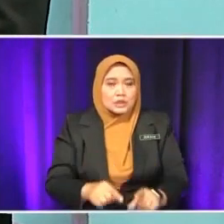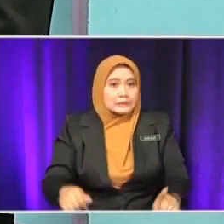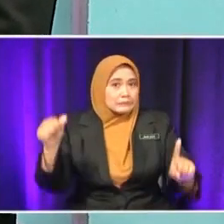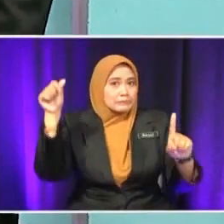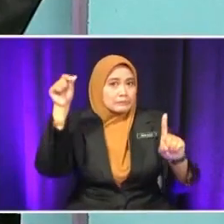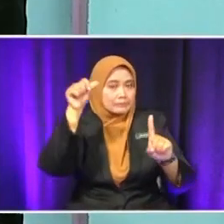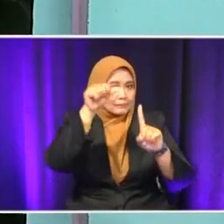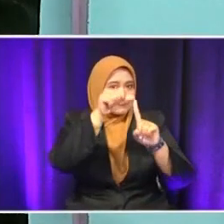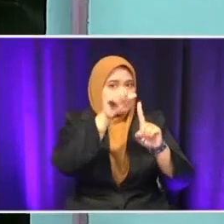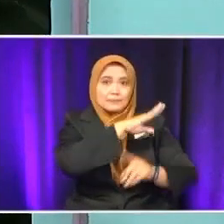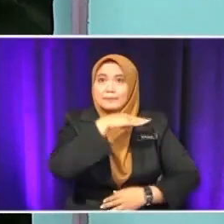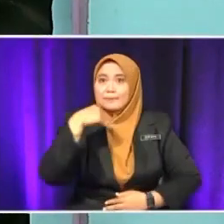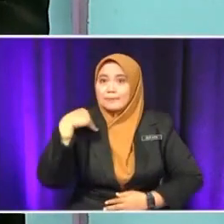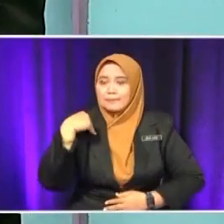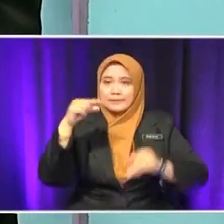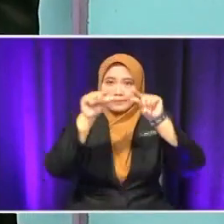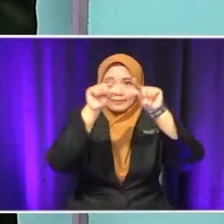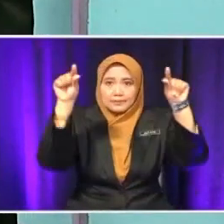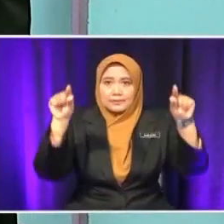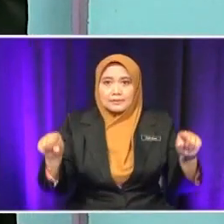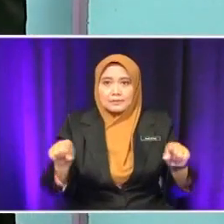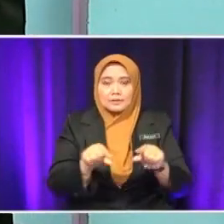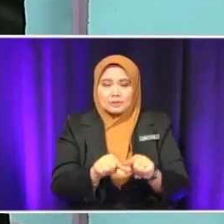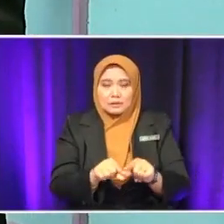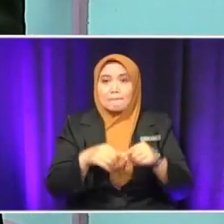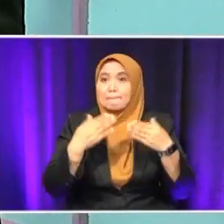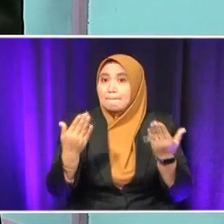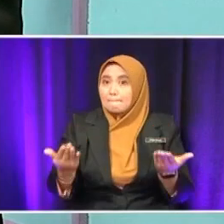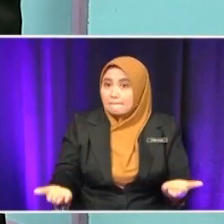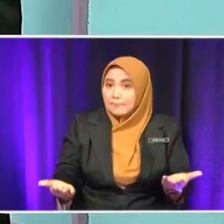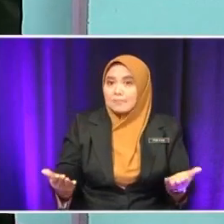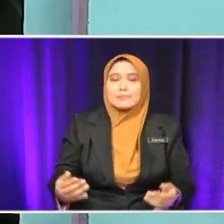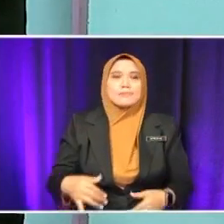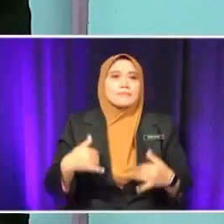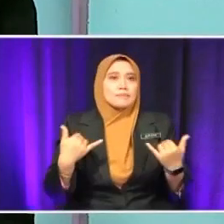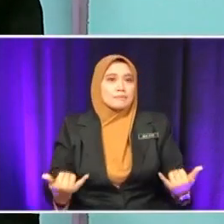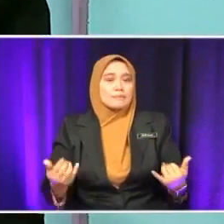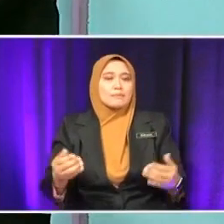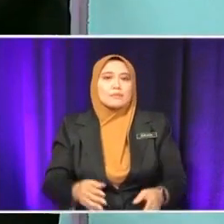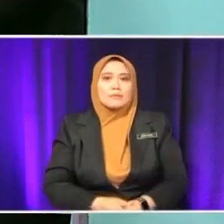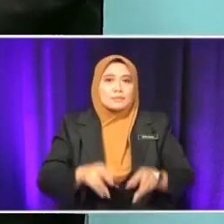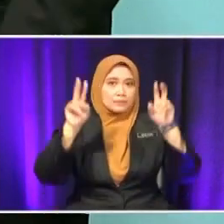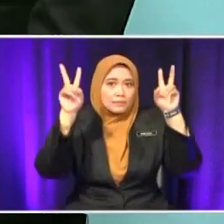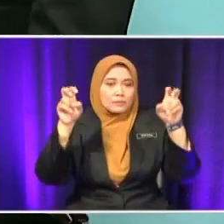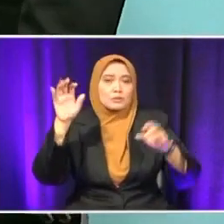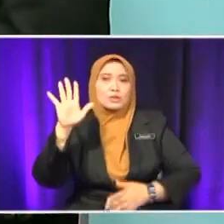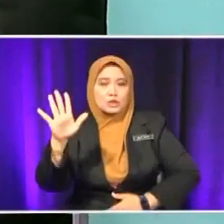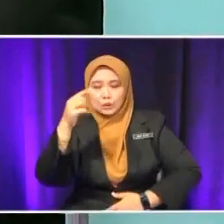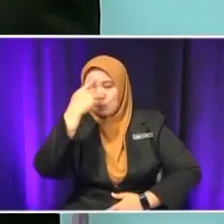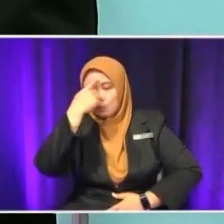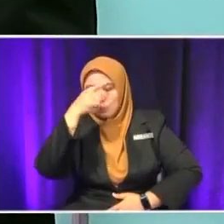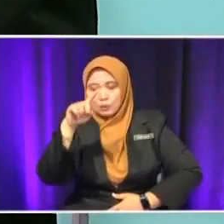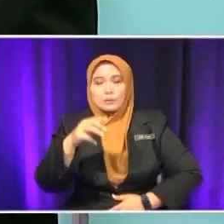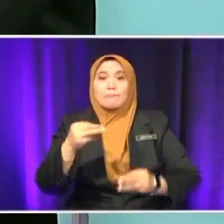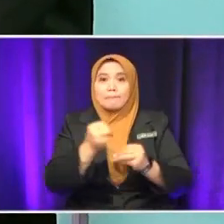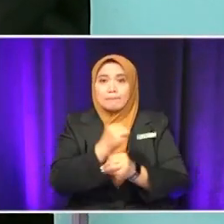berpemberat. Ini adalah dalam bab 5 untuk matematik tingkatan 4. Baik. Okey.